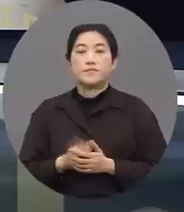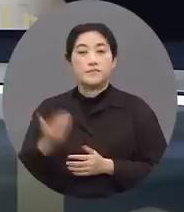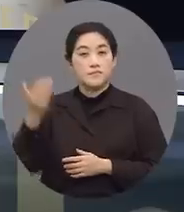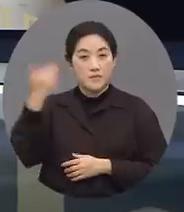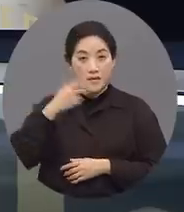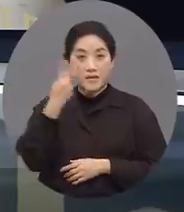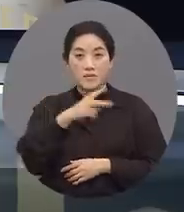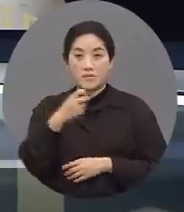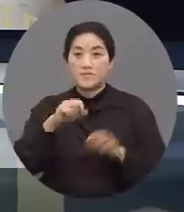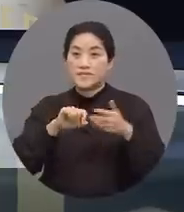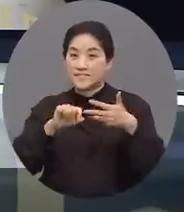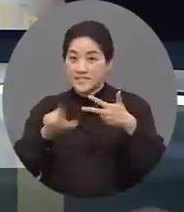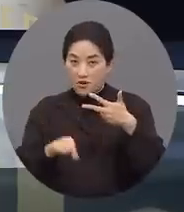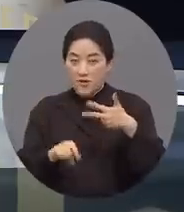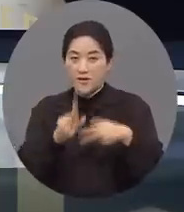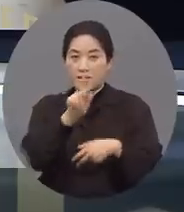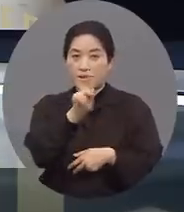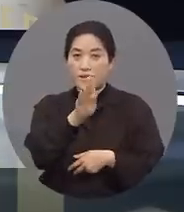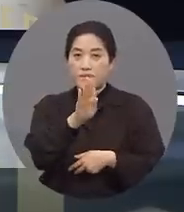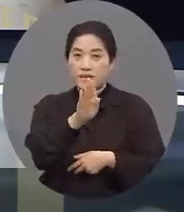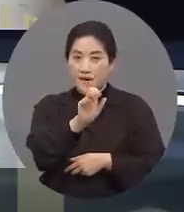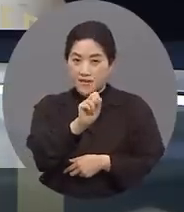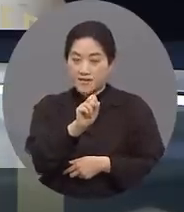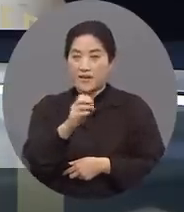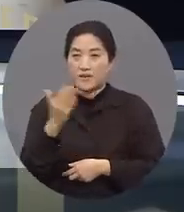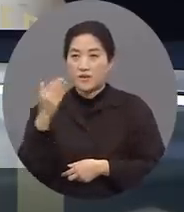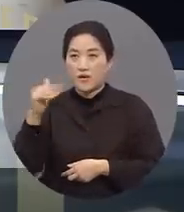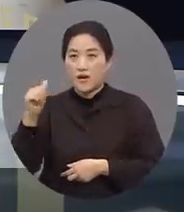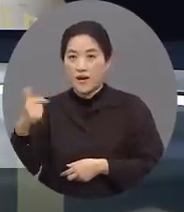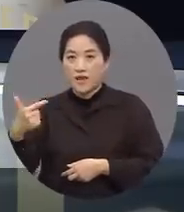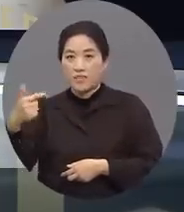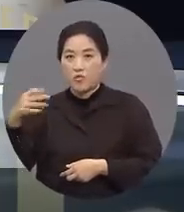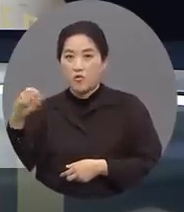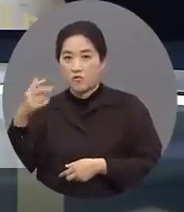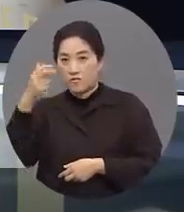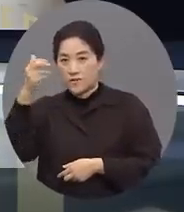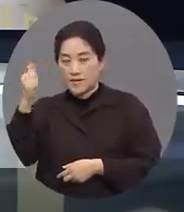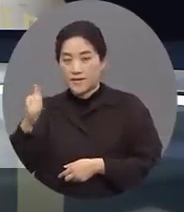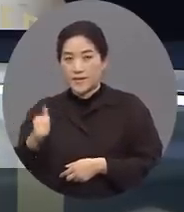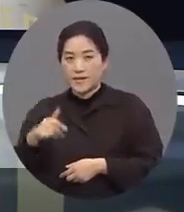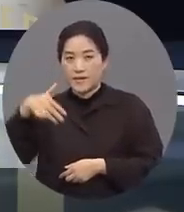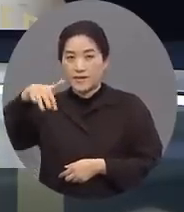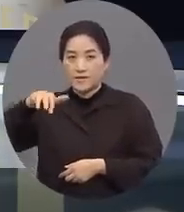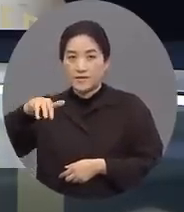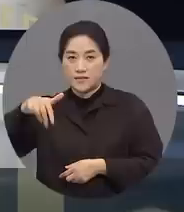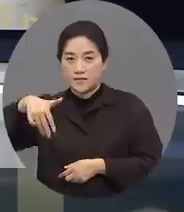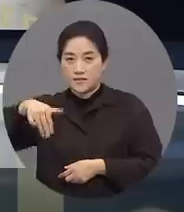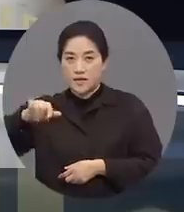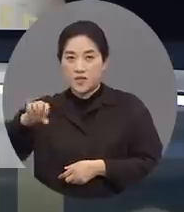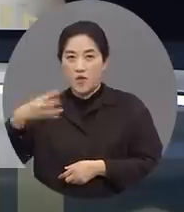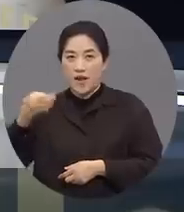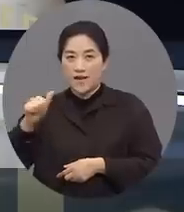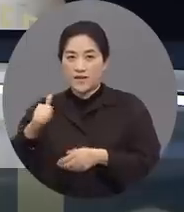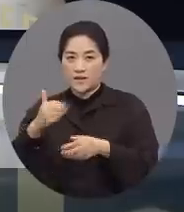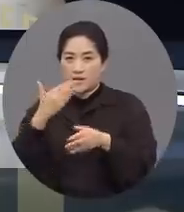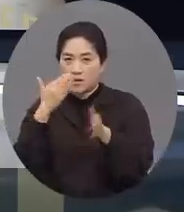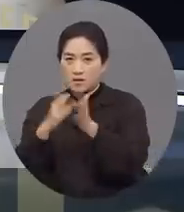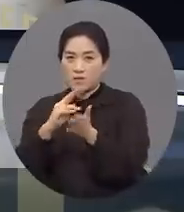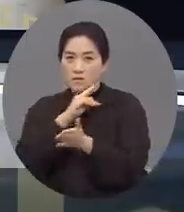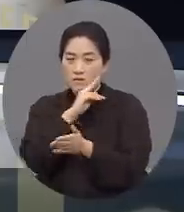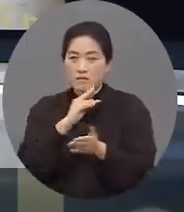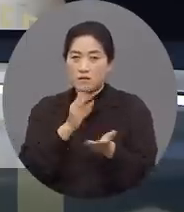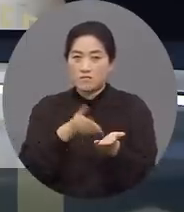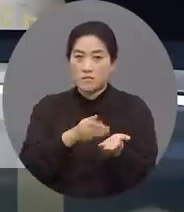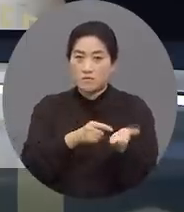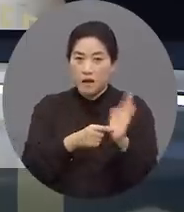지난 2020년 7월 KBS가 당시 한동훈 검사장의 채널A 사건 연루 의혹과 관련해 오보를 냈다가 하루